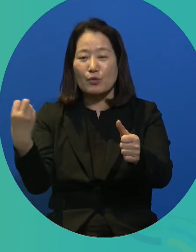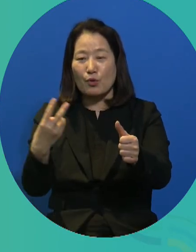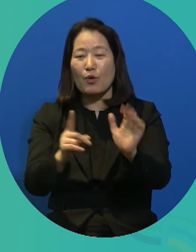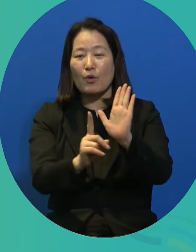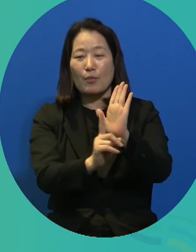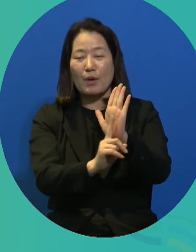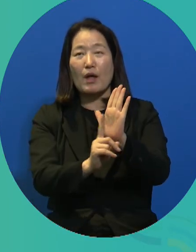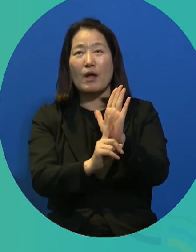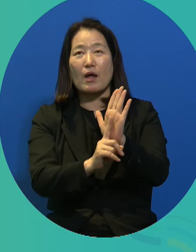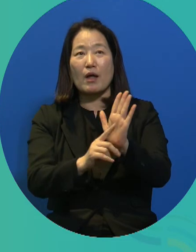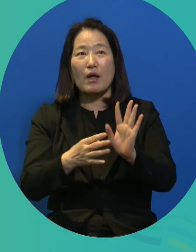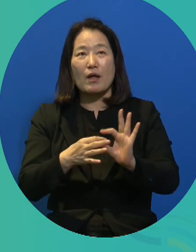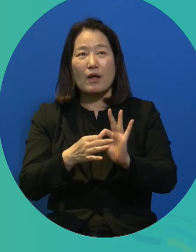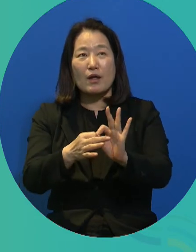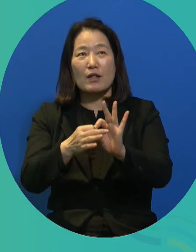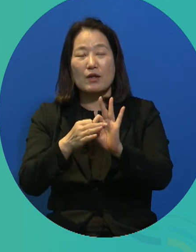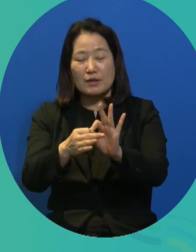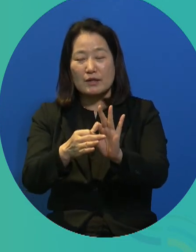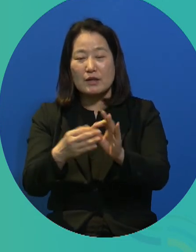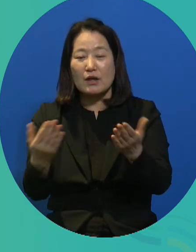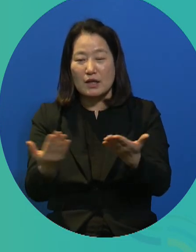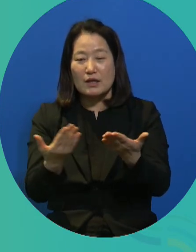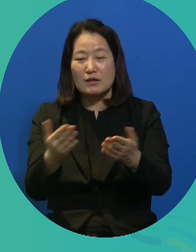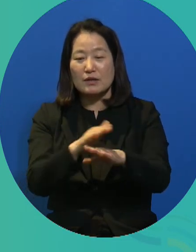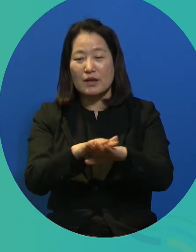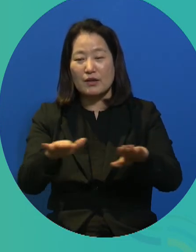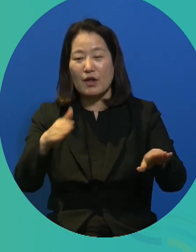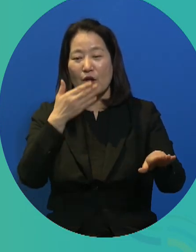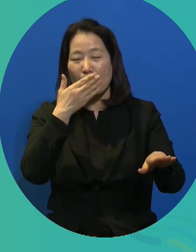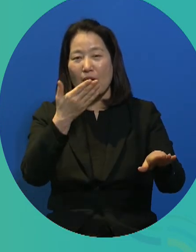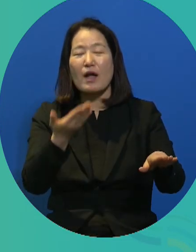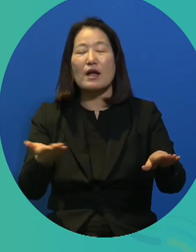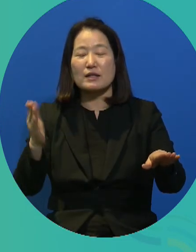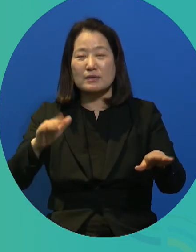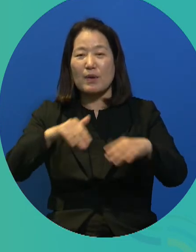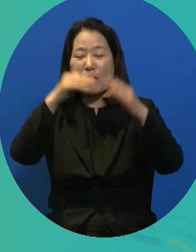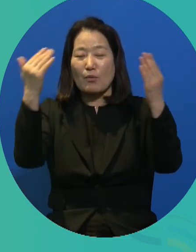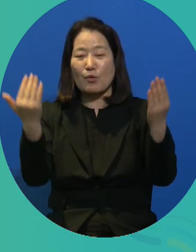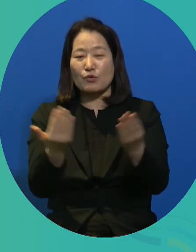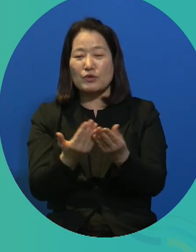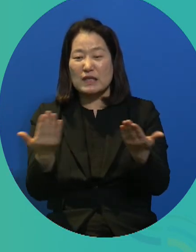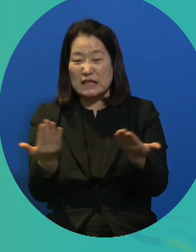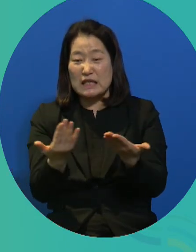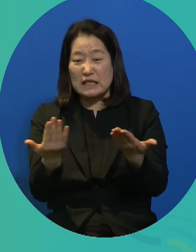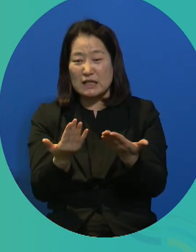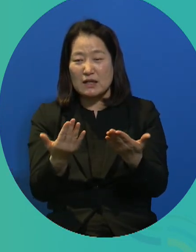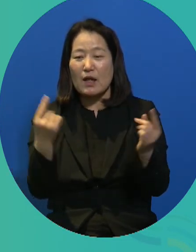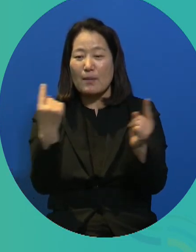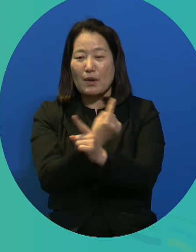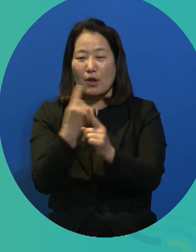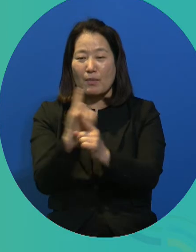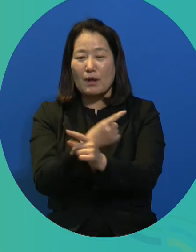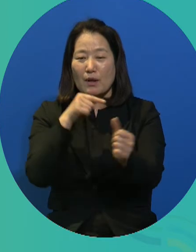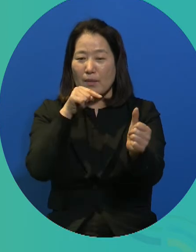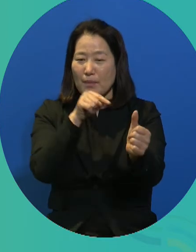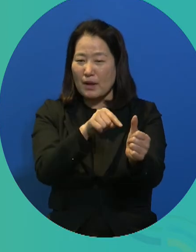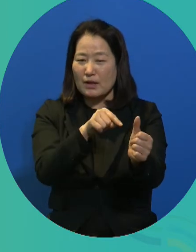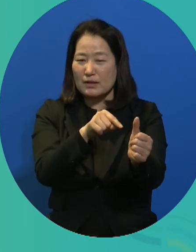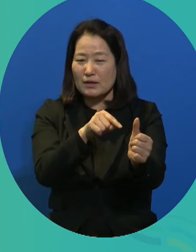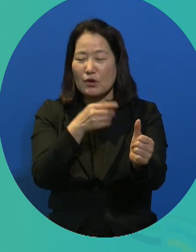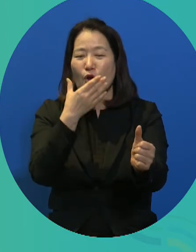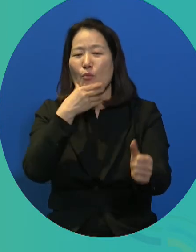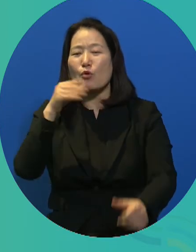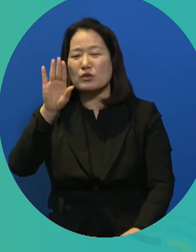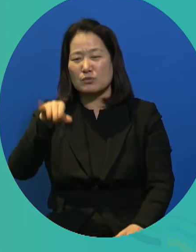뭐 관련한 이제 조치들은 할 수 있지만 전반적인 이 절차 지원과 시정과 관련한 조치는 보건복지부의